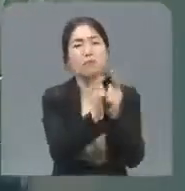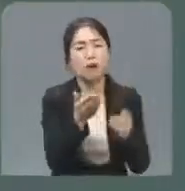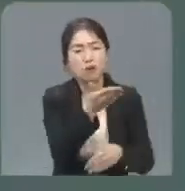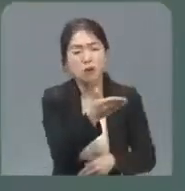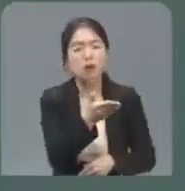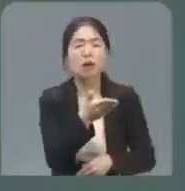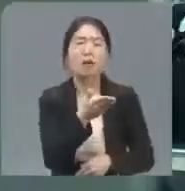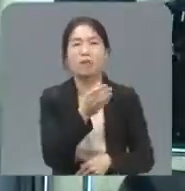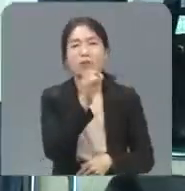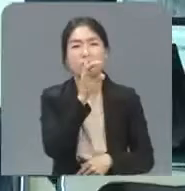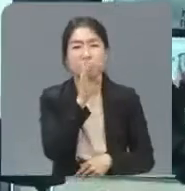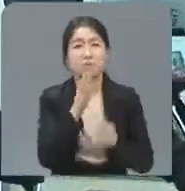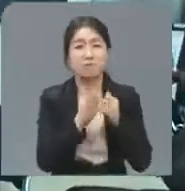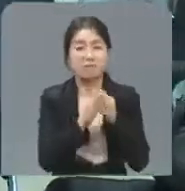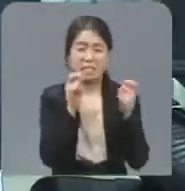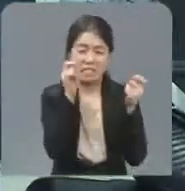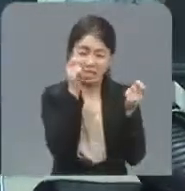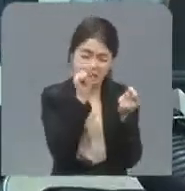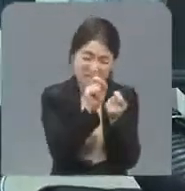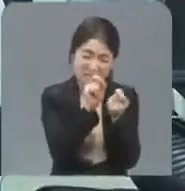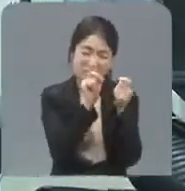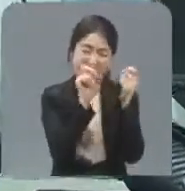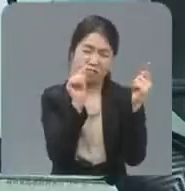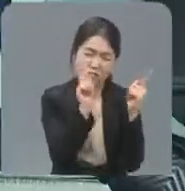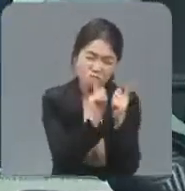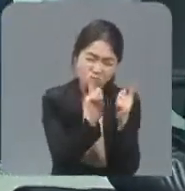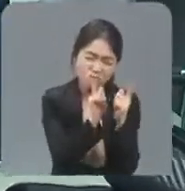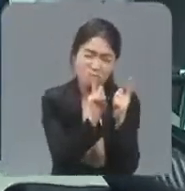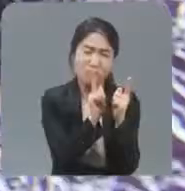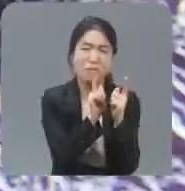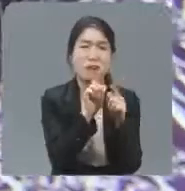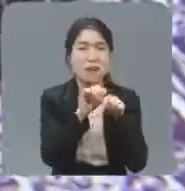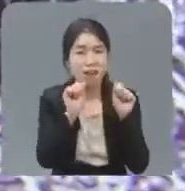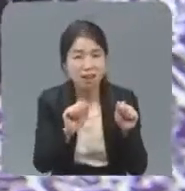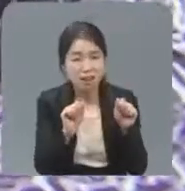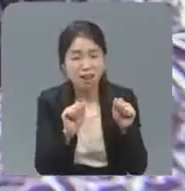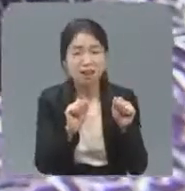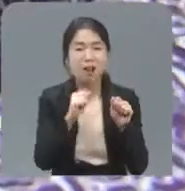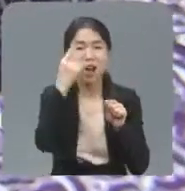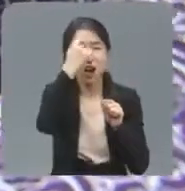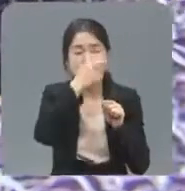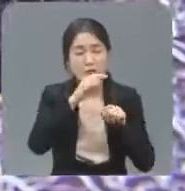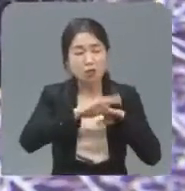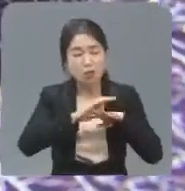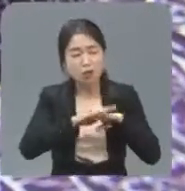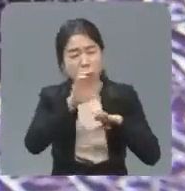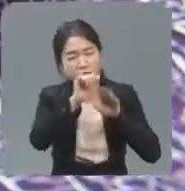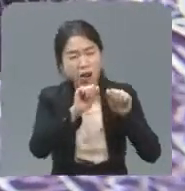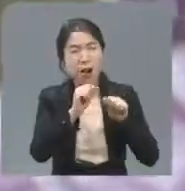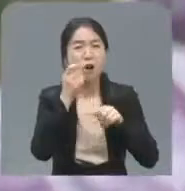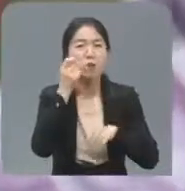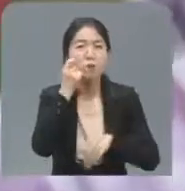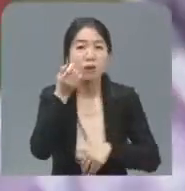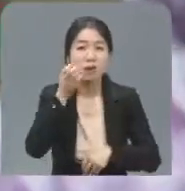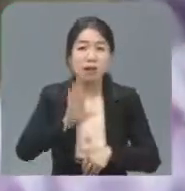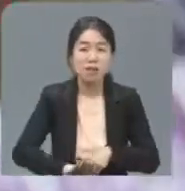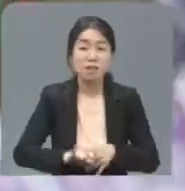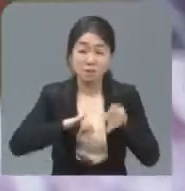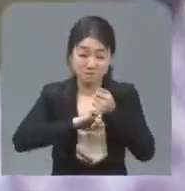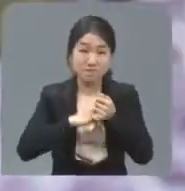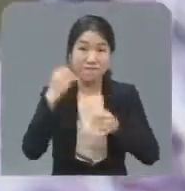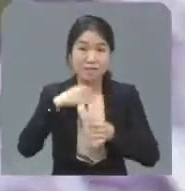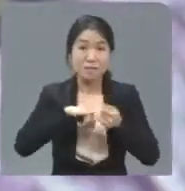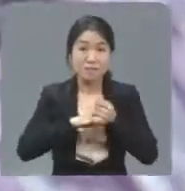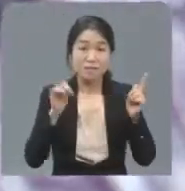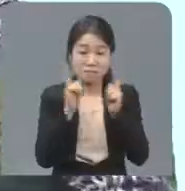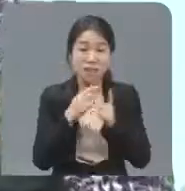유리문 가까이 바짝부터 안부를 묻는 가족들. 손 한 번, 얼굴 한 번 만질 수 없지만 꼭 다시 보자고